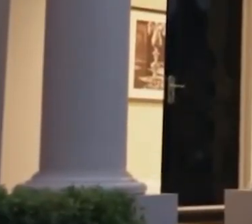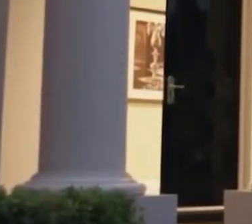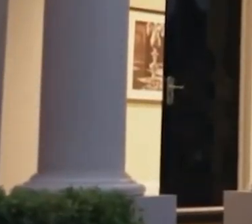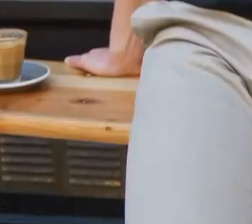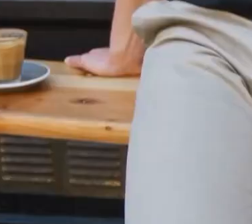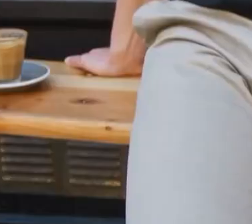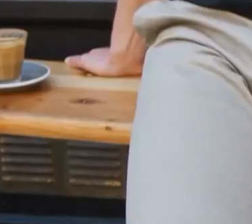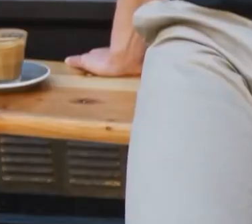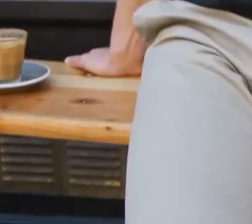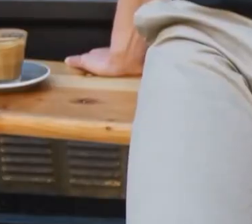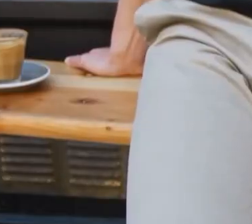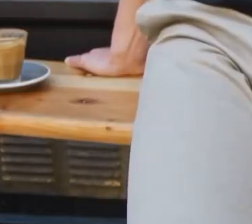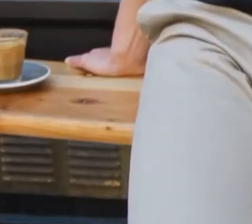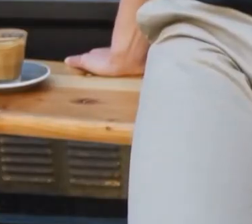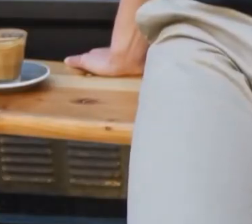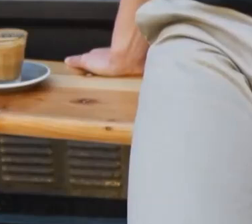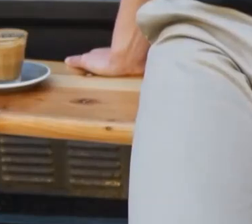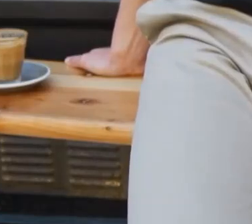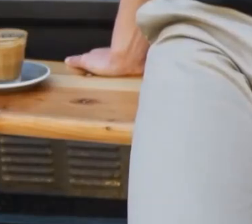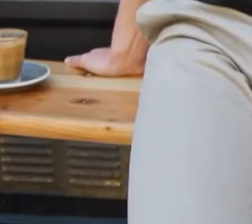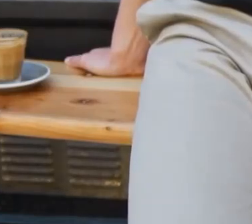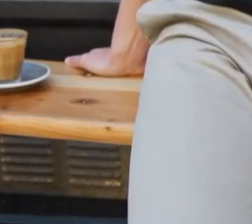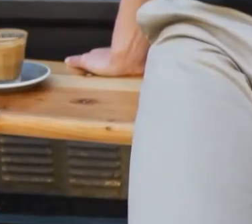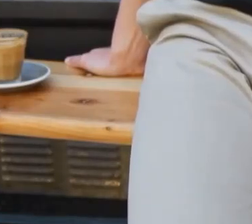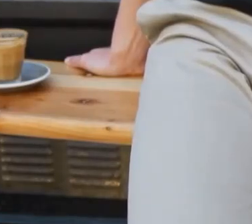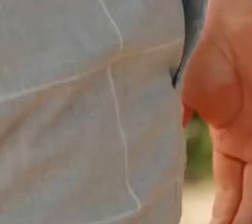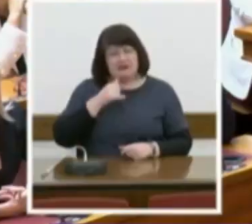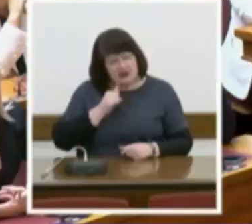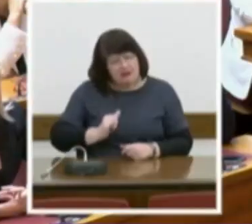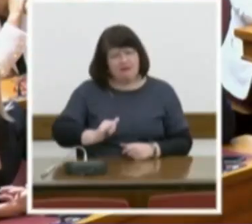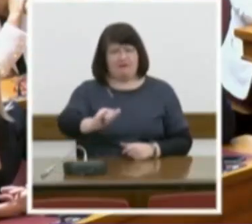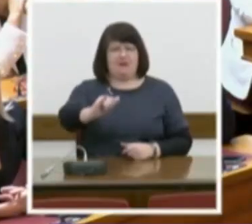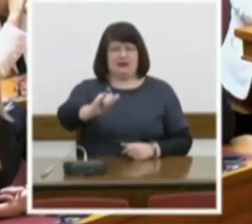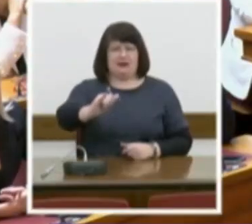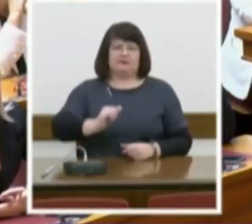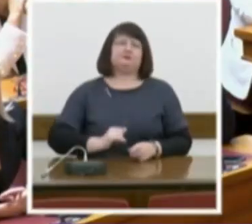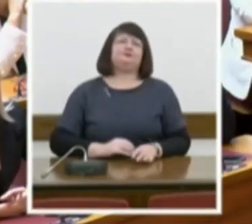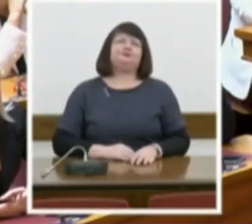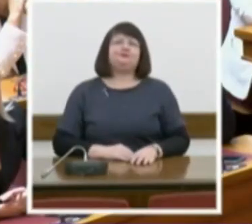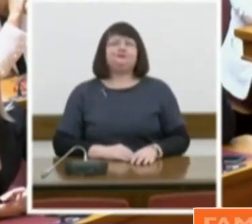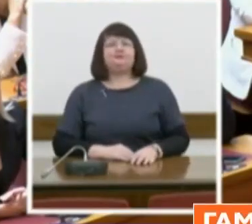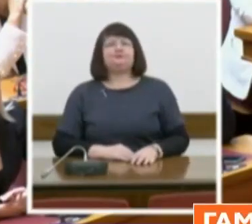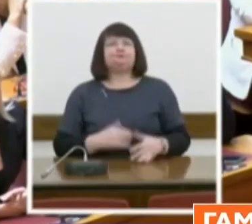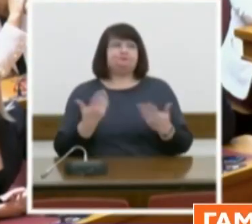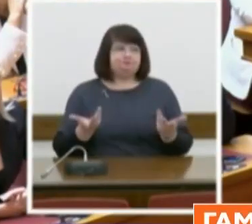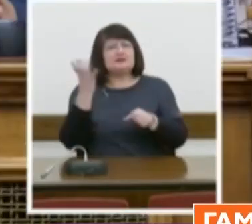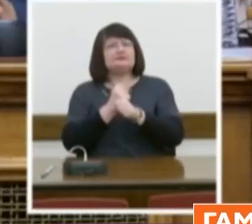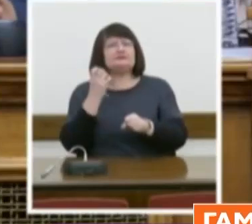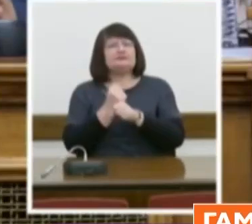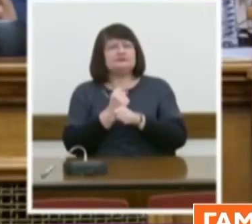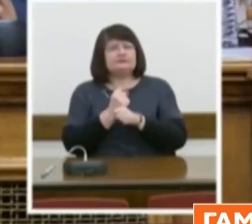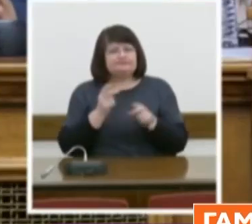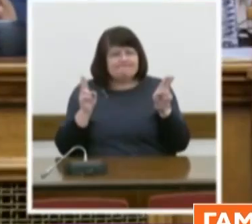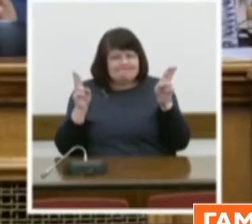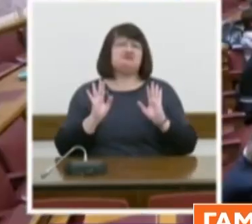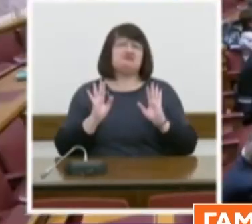το εκκλησιαστικό. Μάλιστα. Υπάρχουν δεκάδες ζητήματα. Δεν είναι του παρόντος να συζητηθεί αυτό το θέμα. Θέση για το ζήτημα πήρε ο Στέφανος Κασελάκης, ενώ κλήθηκε να